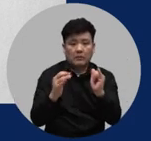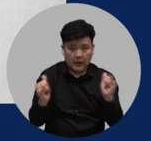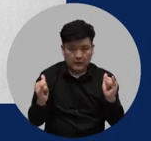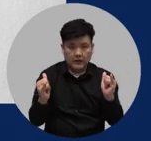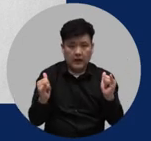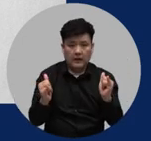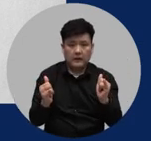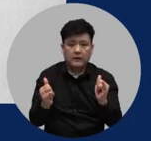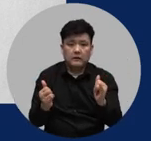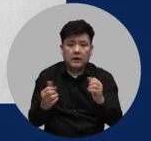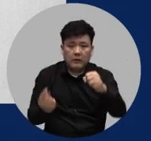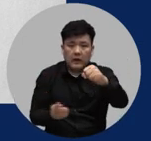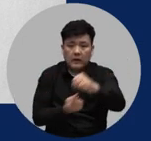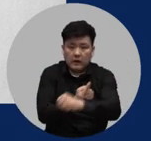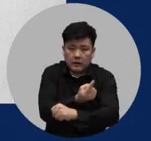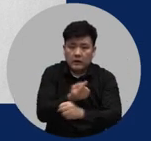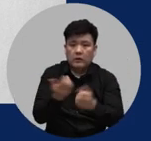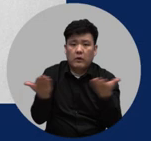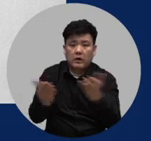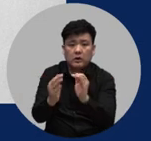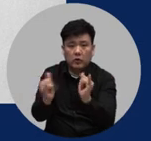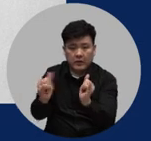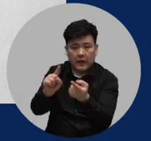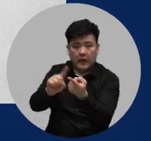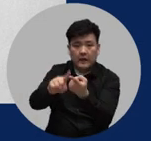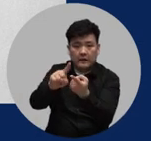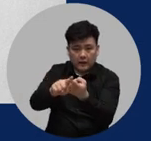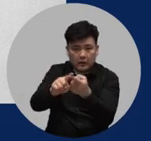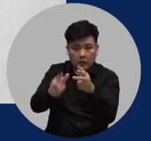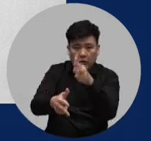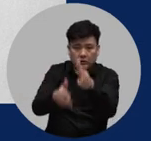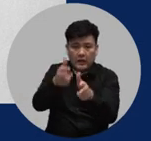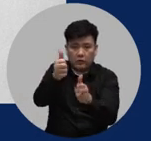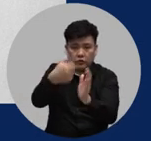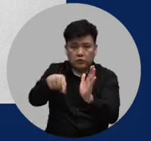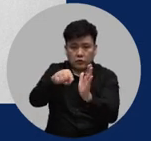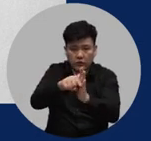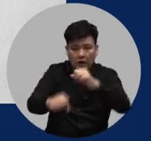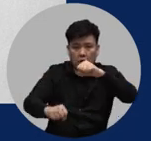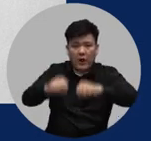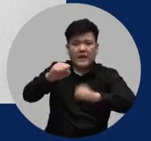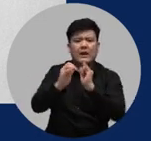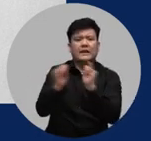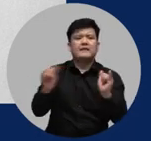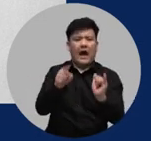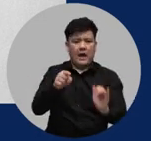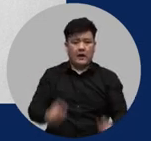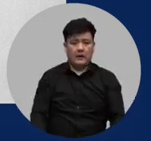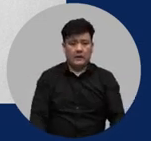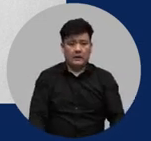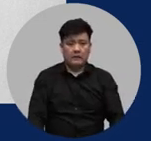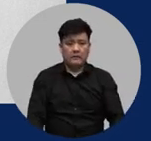담당자, 기타 근로자에 관한 사항에 대하여 사업주를 위하여 행위하는 자입니다.